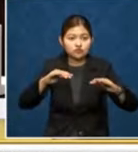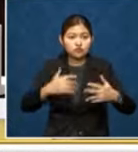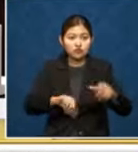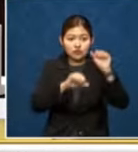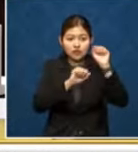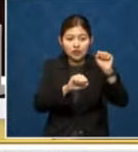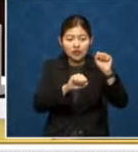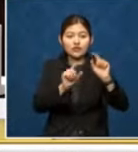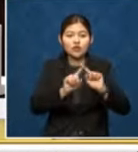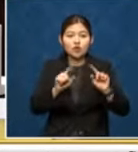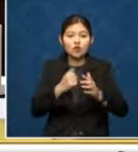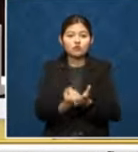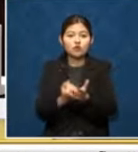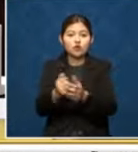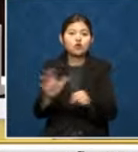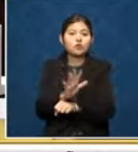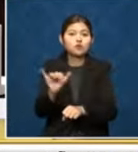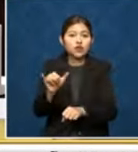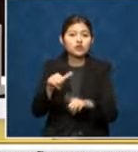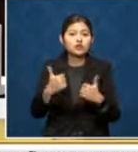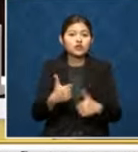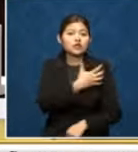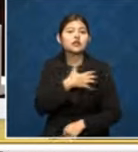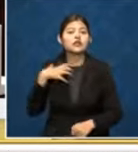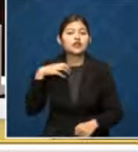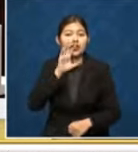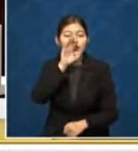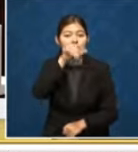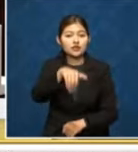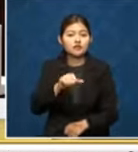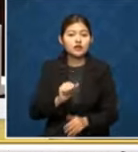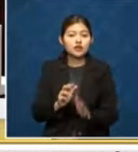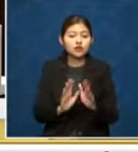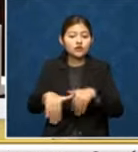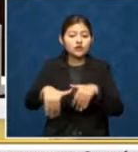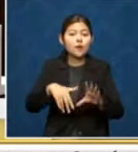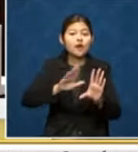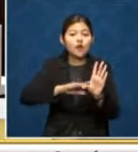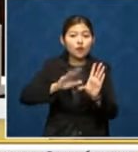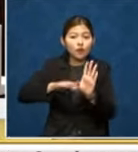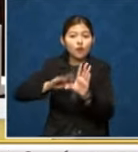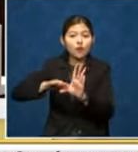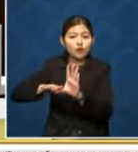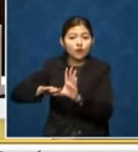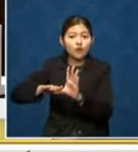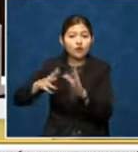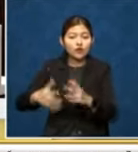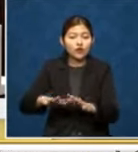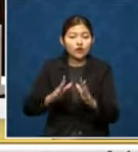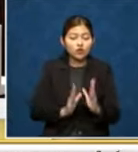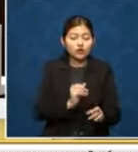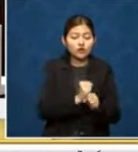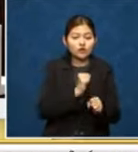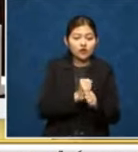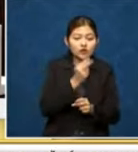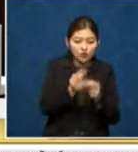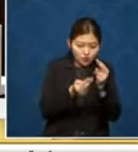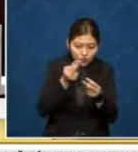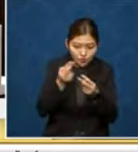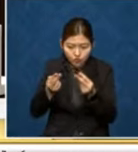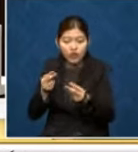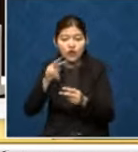ก็ตอนนี้นะคะทางเทศบาลเองก็ได้ให้ประชาชนได้มาลงทะเบียนแล้วทางเจ้าหน้าที่ก็ได้ไปสำรวจน้ำท่ว